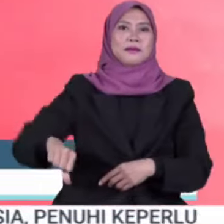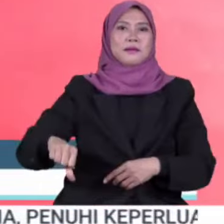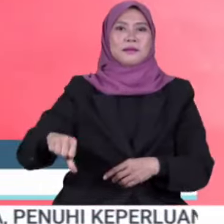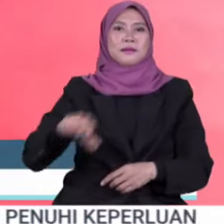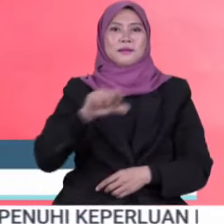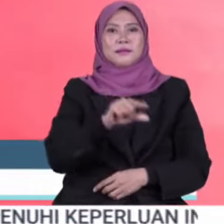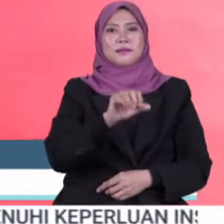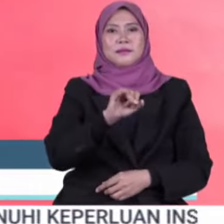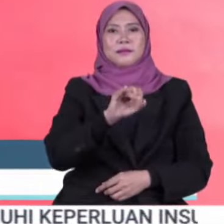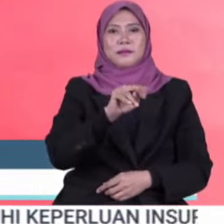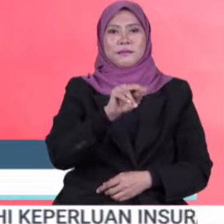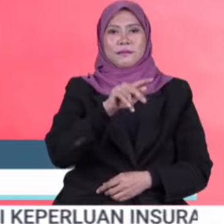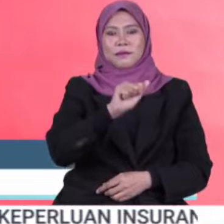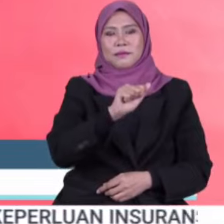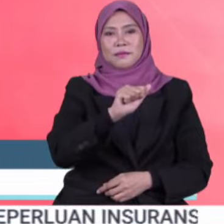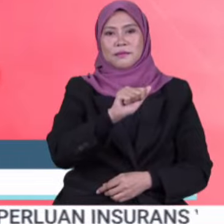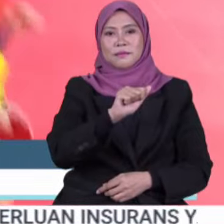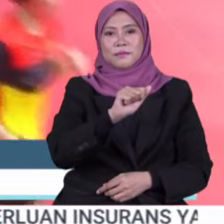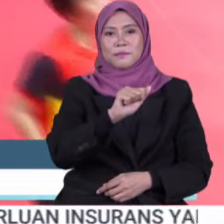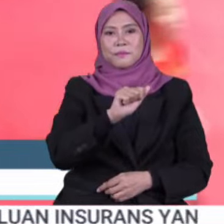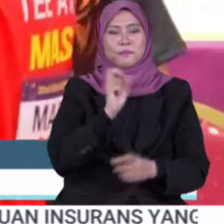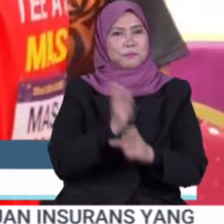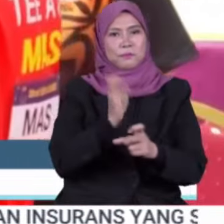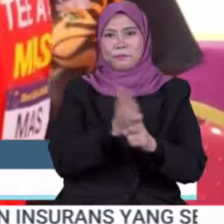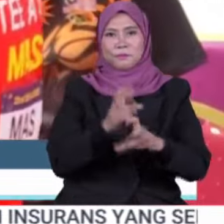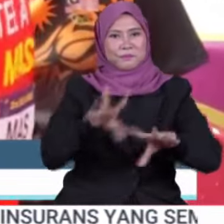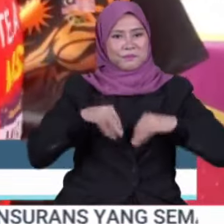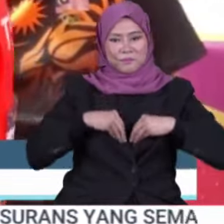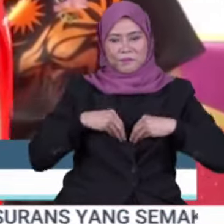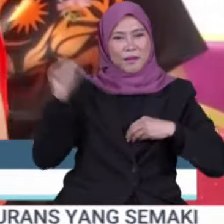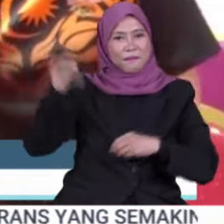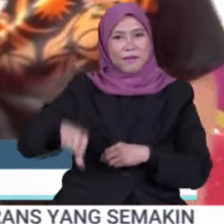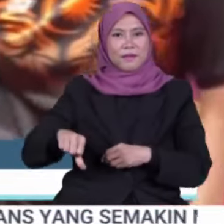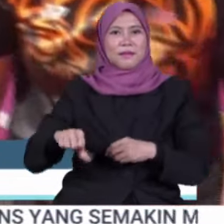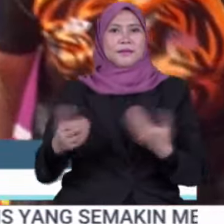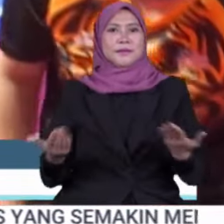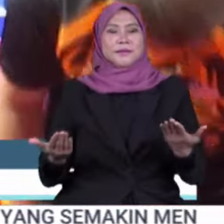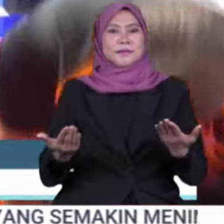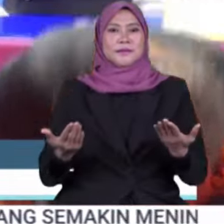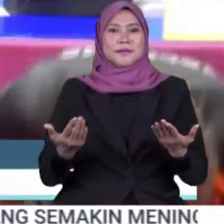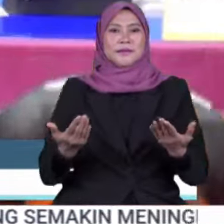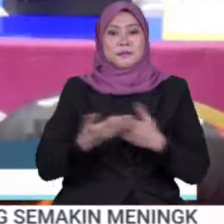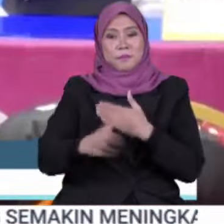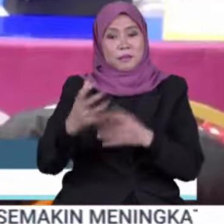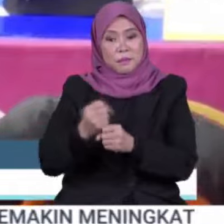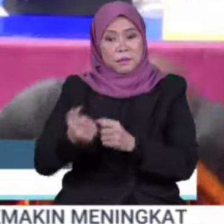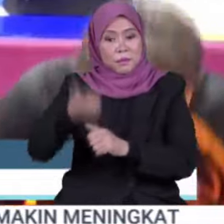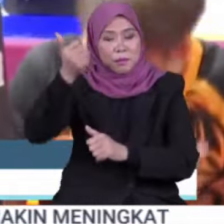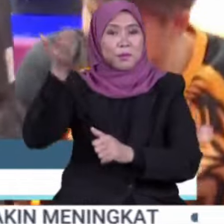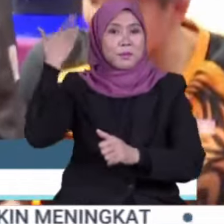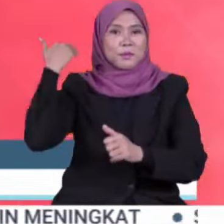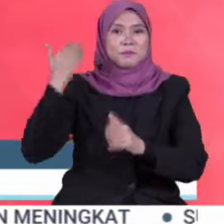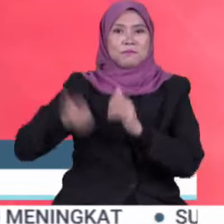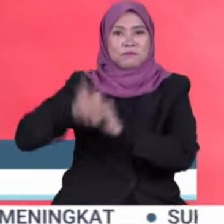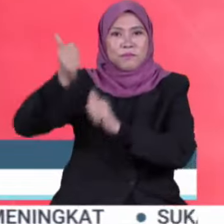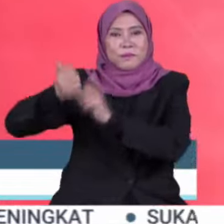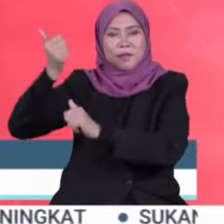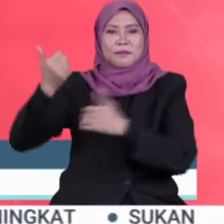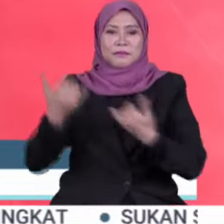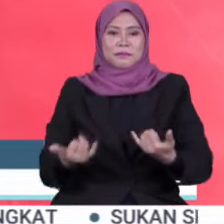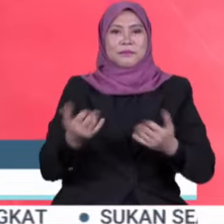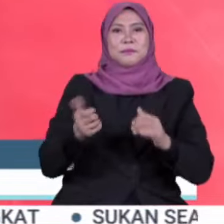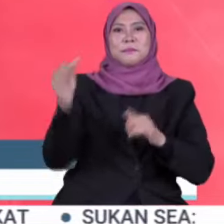Jinipa Sawitabut. Sukar menerima kekalahan selepas menghampiri kilauan. Setelah sekian lama, barisan pemain pingpong